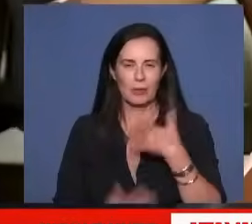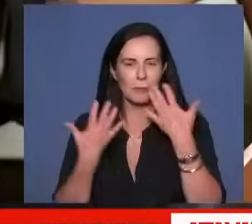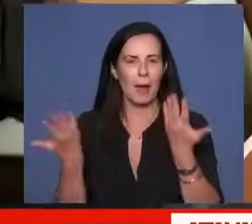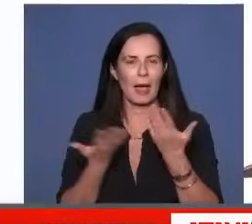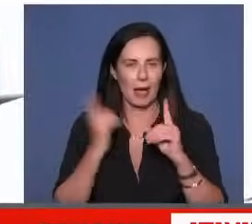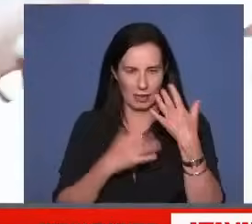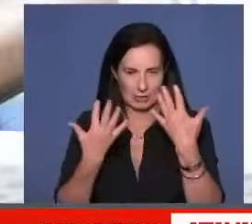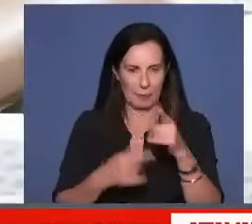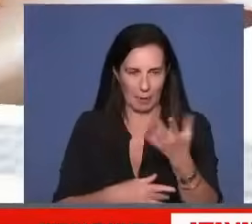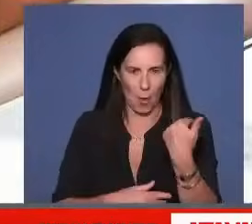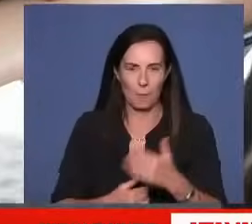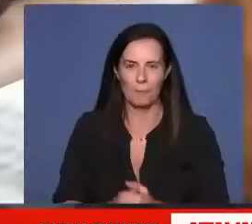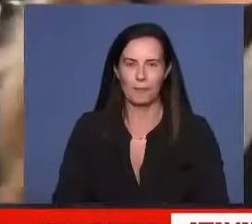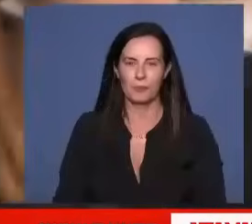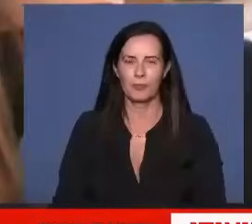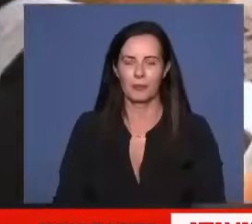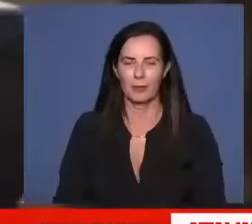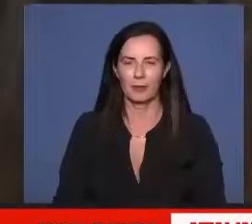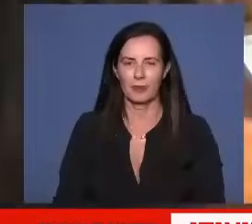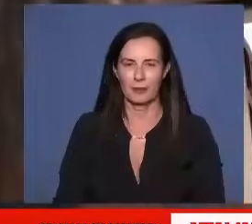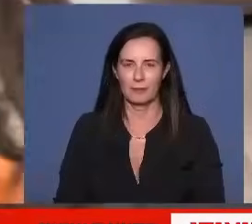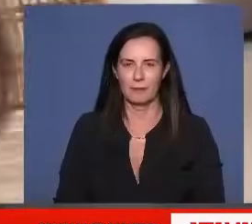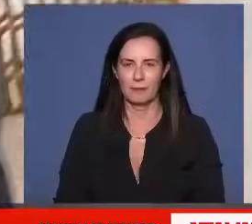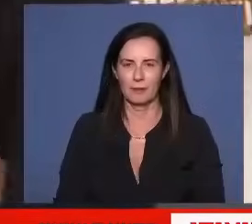היה? בוא, בוא איתנו,